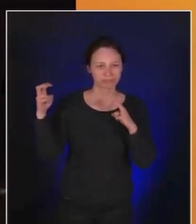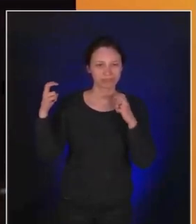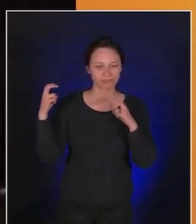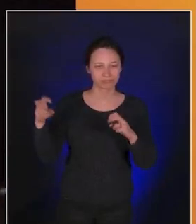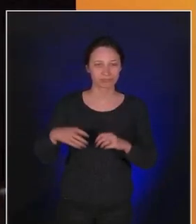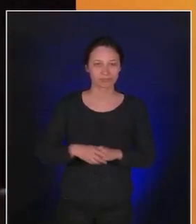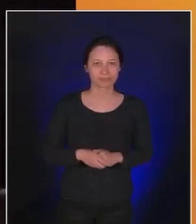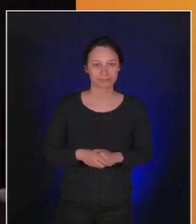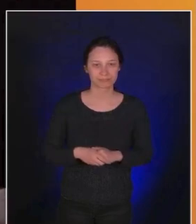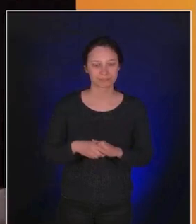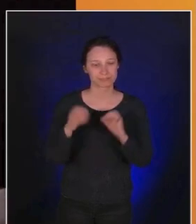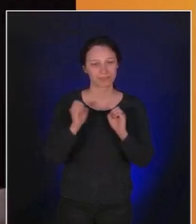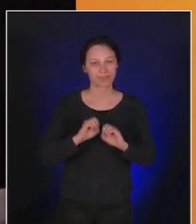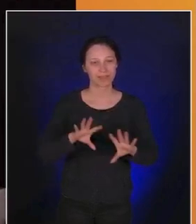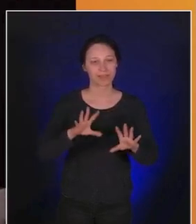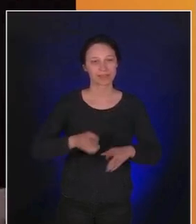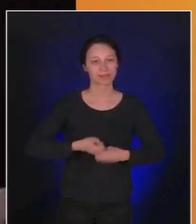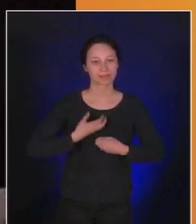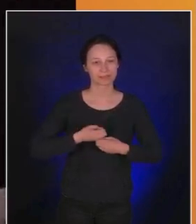La parole est à toi, Sarah.